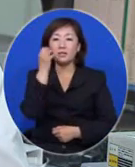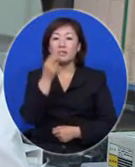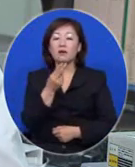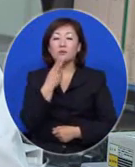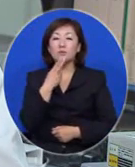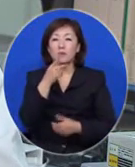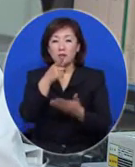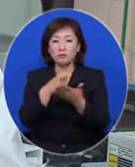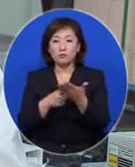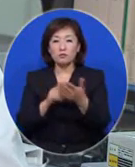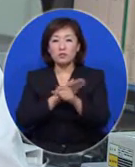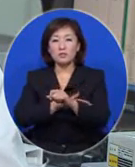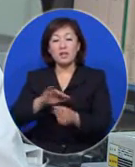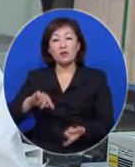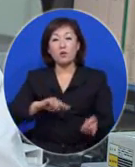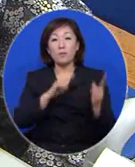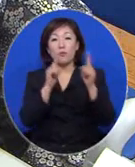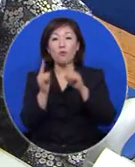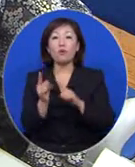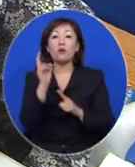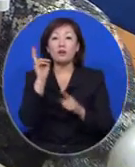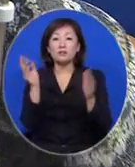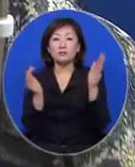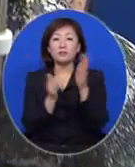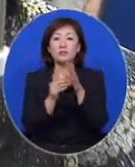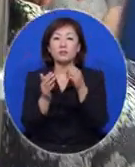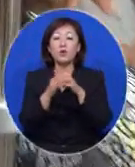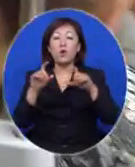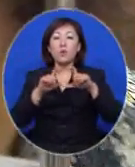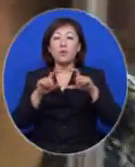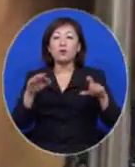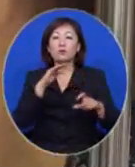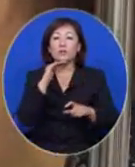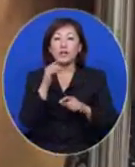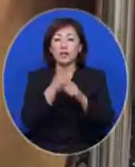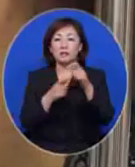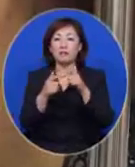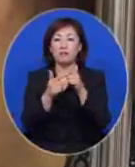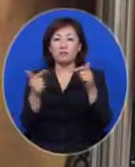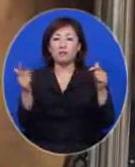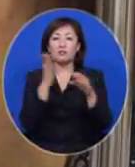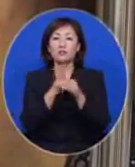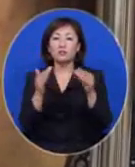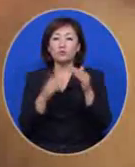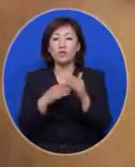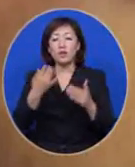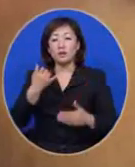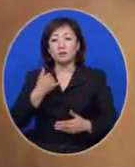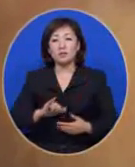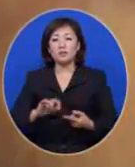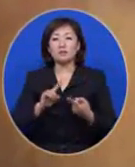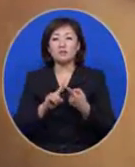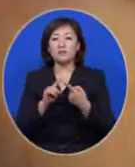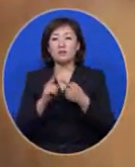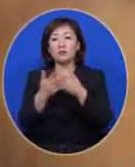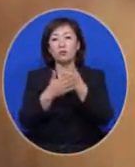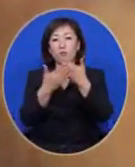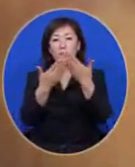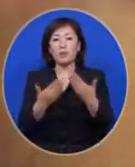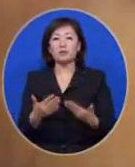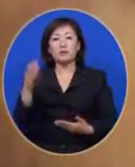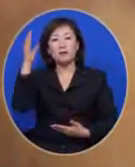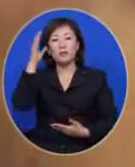통해서 아주 좋은 시력을 회복할 수가 있습니다. 평균 수명이 늘어난 데다 자녀들 병수발을 기대하지 않는 분위기